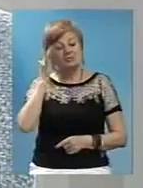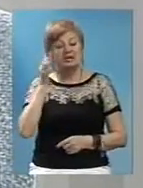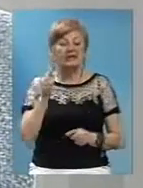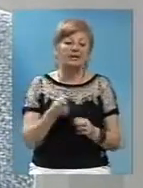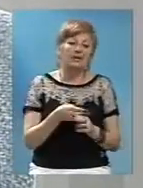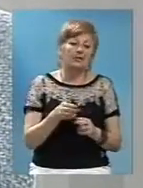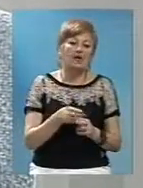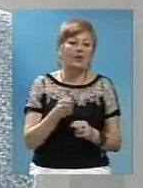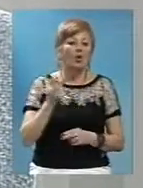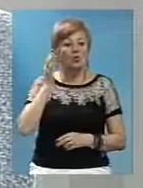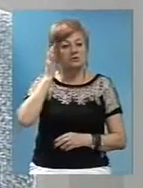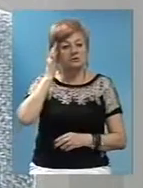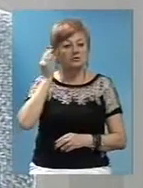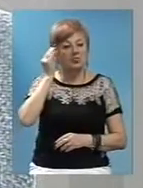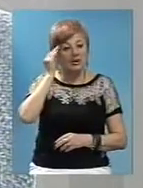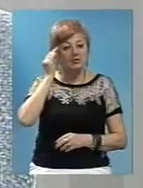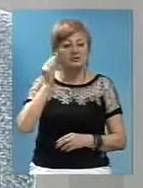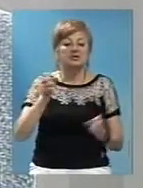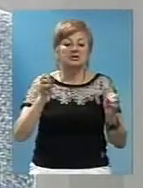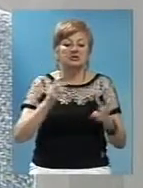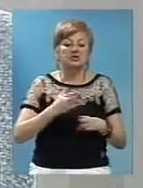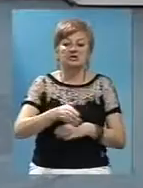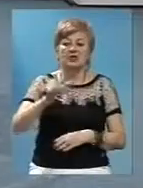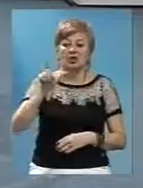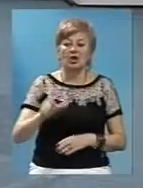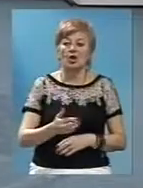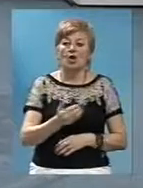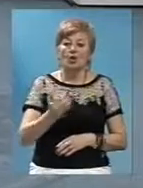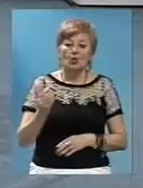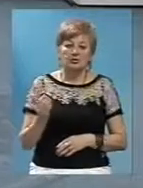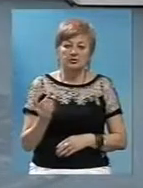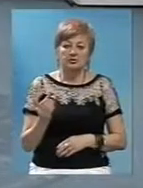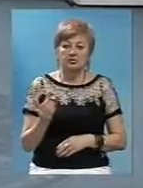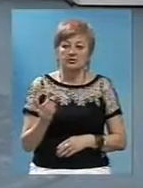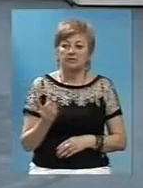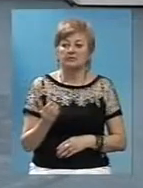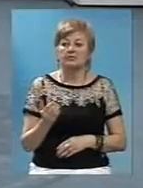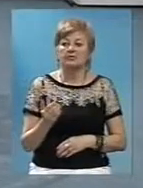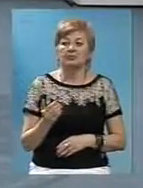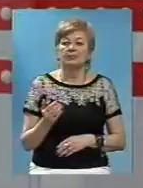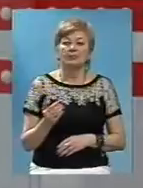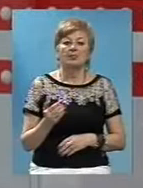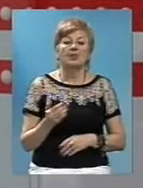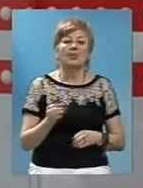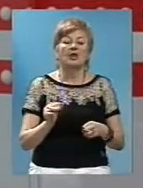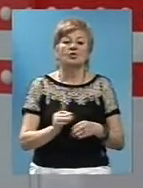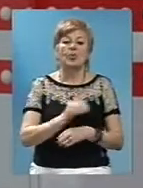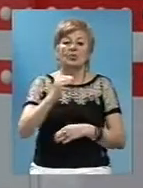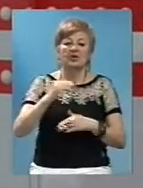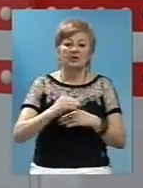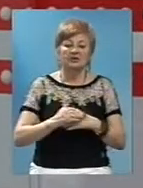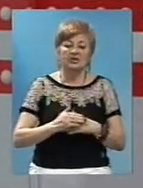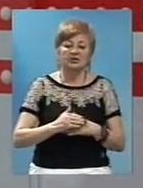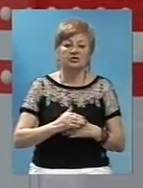переосмислити, то у нас спеціальний гість, і я дуже радо вітаю в нашій студії, Сергій Тарадайко, філософ. Добрий вам вечір, Сергій